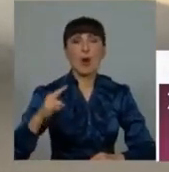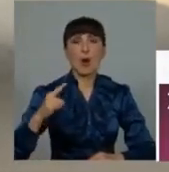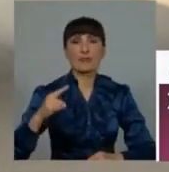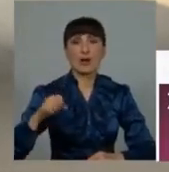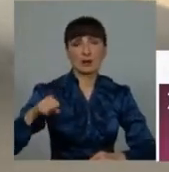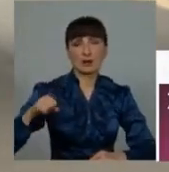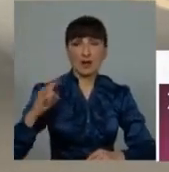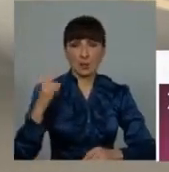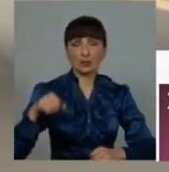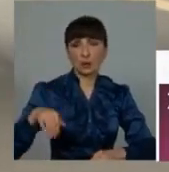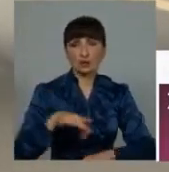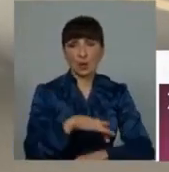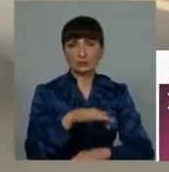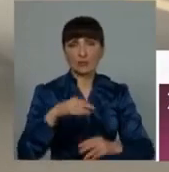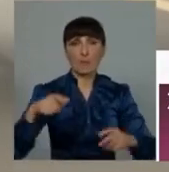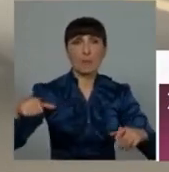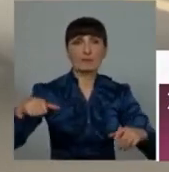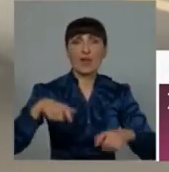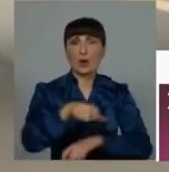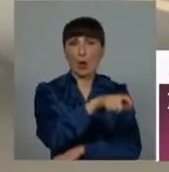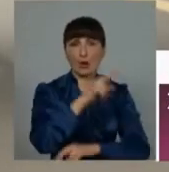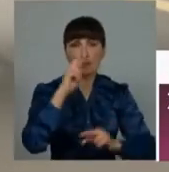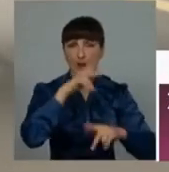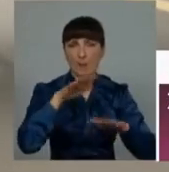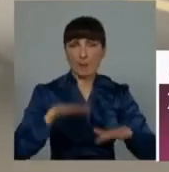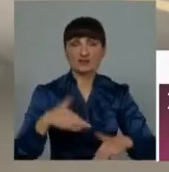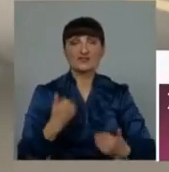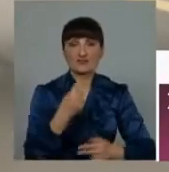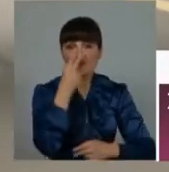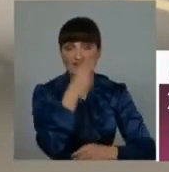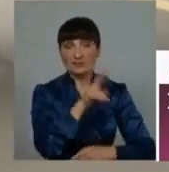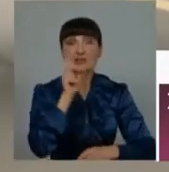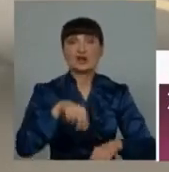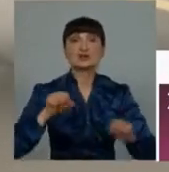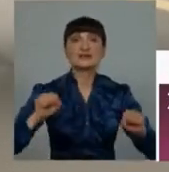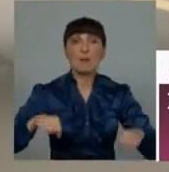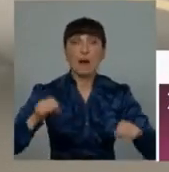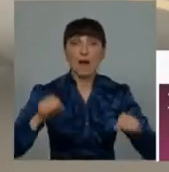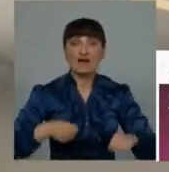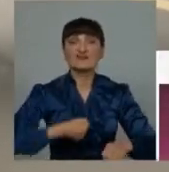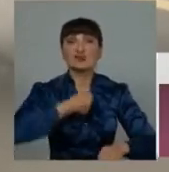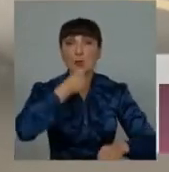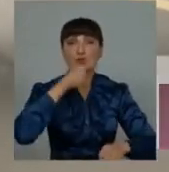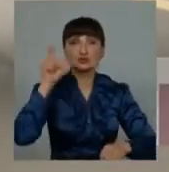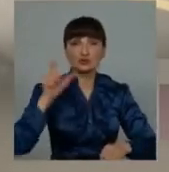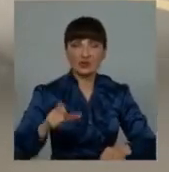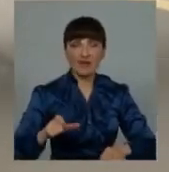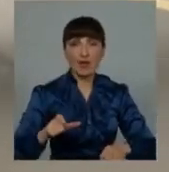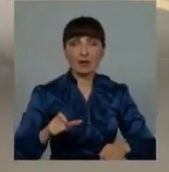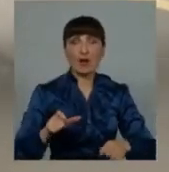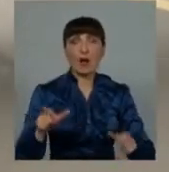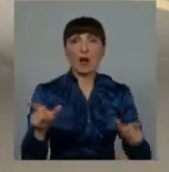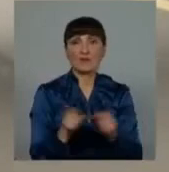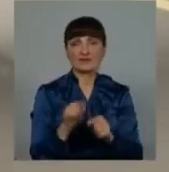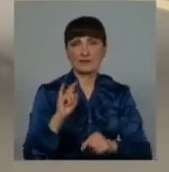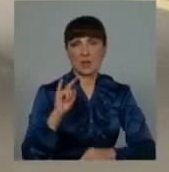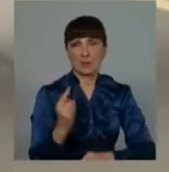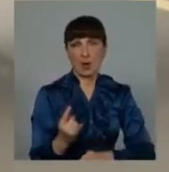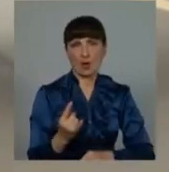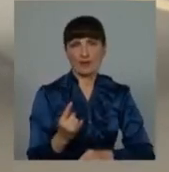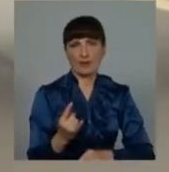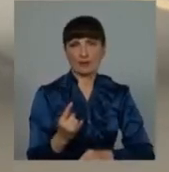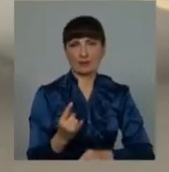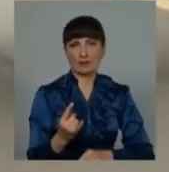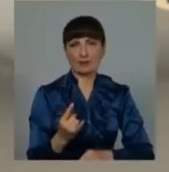неположенном месте. Вот даже буквально сегодня я видела, как даже на самокате едет взрослый человек по проезжей части, у него ребенок рядом.